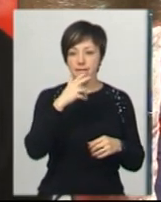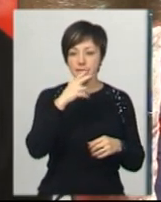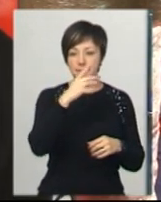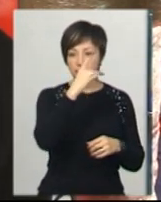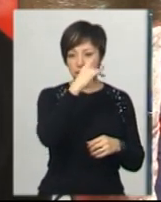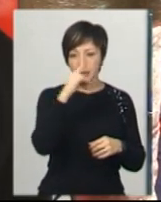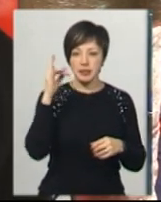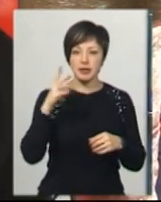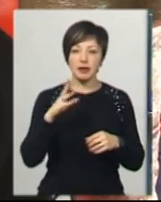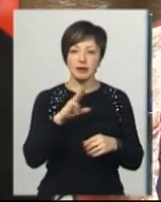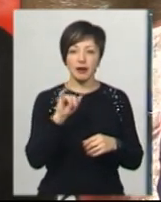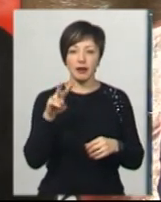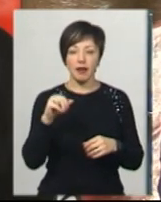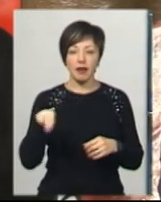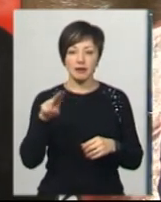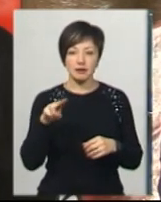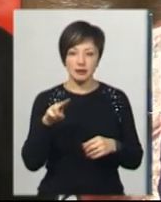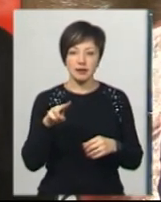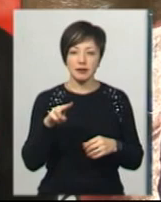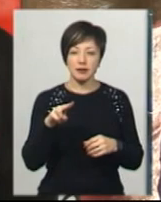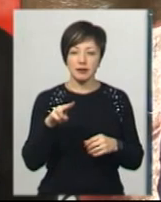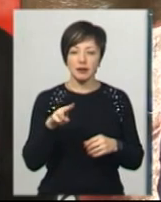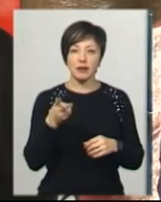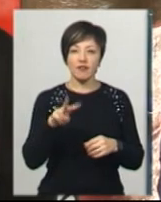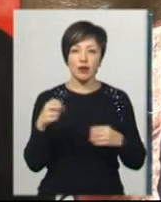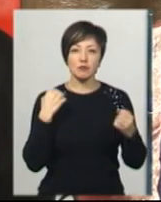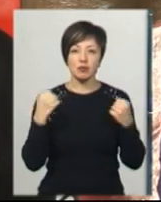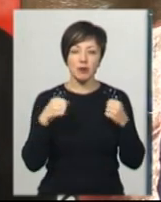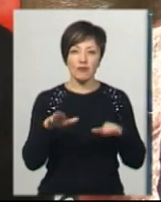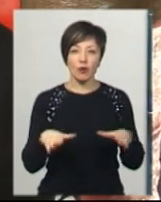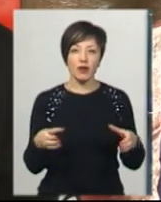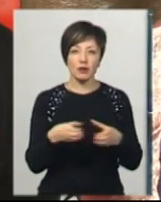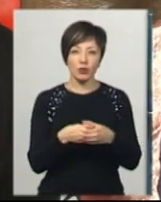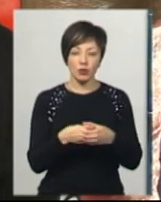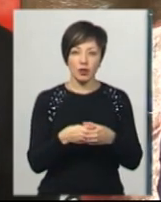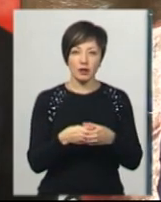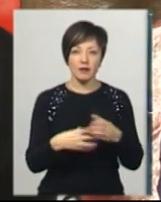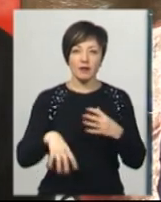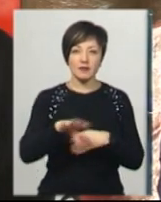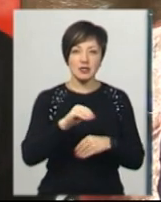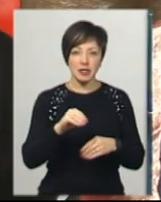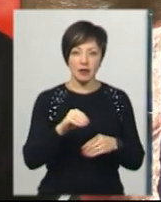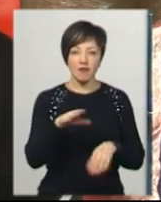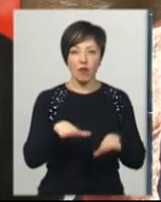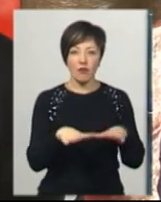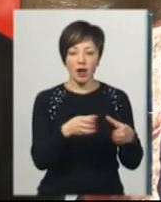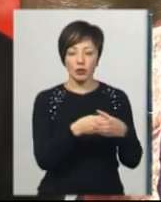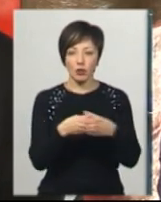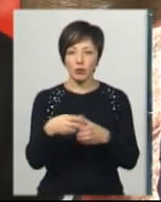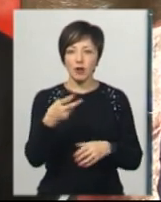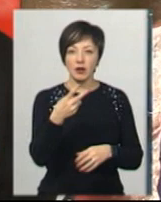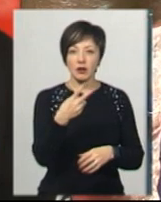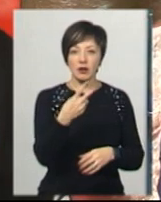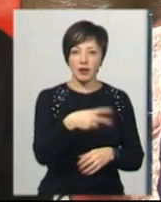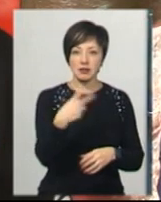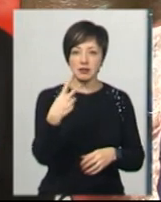були, всі бійці були. В Ярика було 22 спортсмена у ваговій категорії. Ну, майже в усіх вагових категоріях було по 22